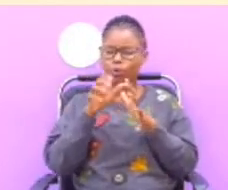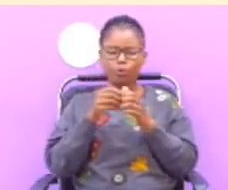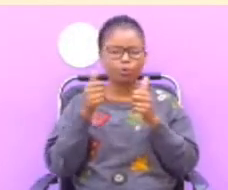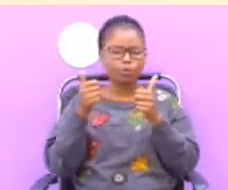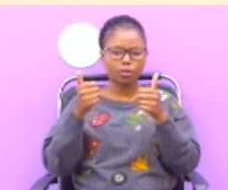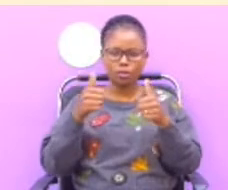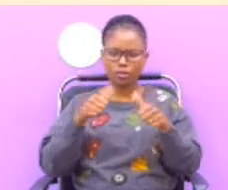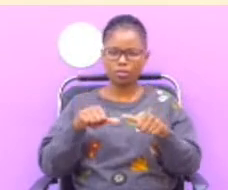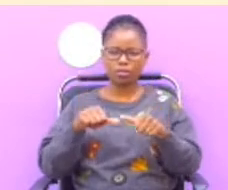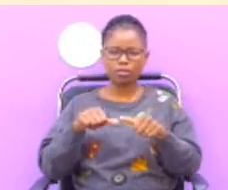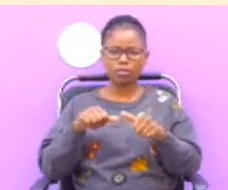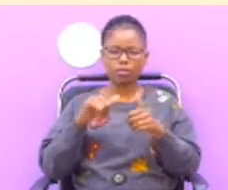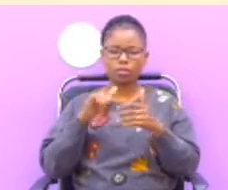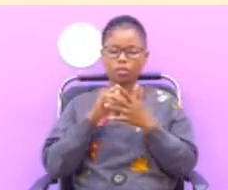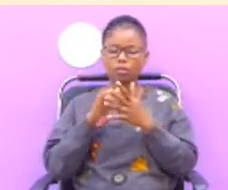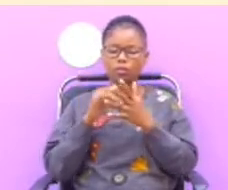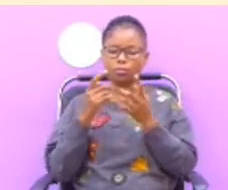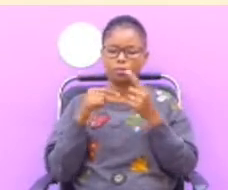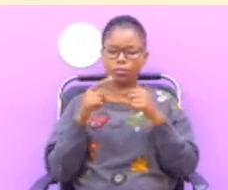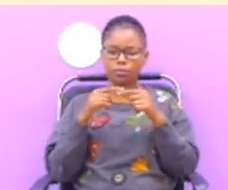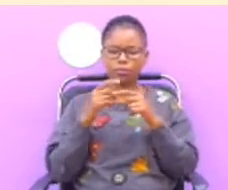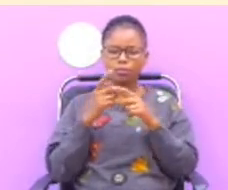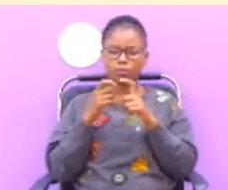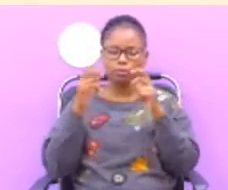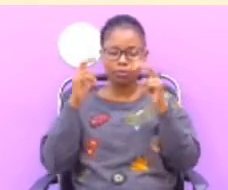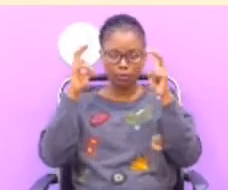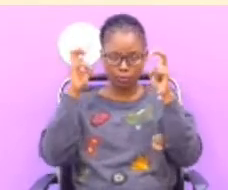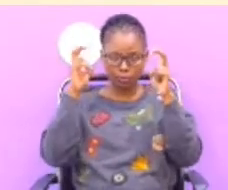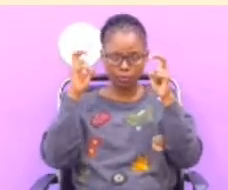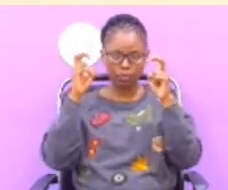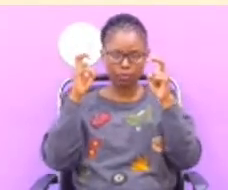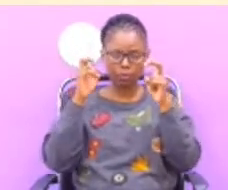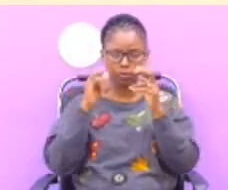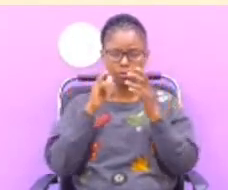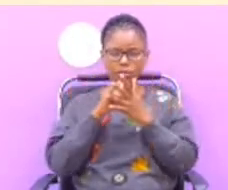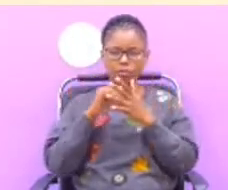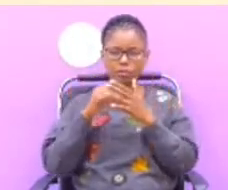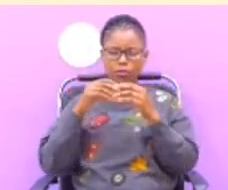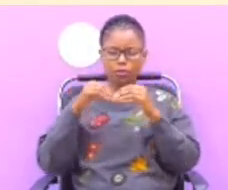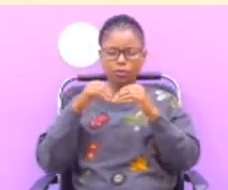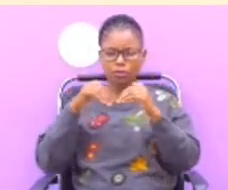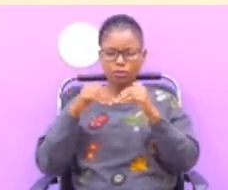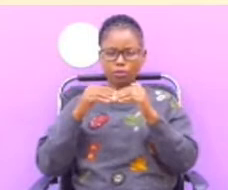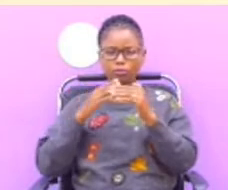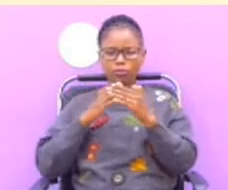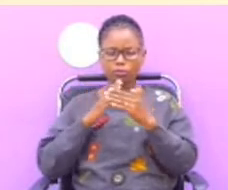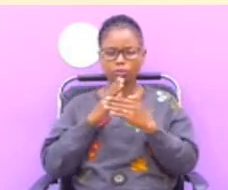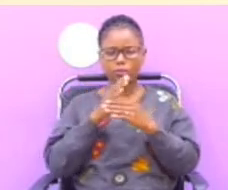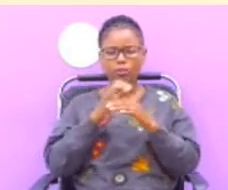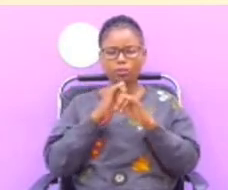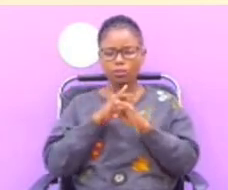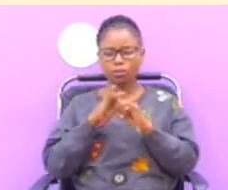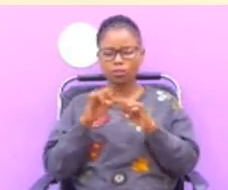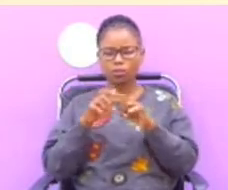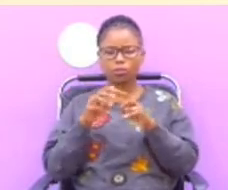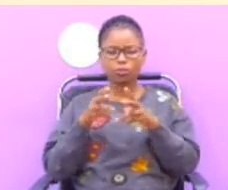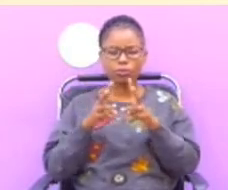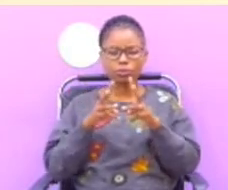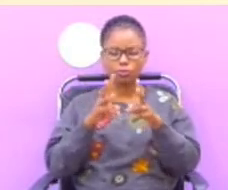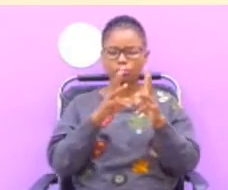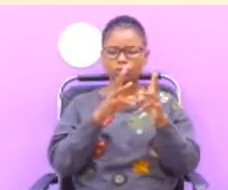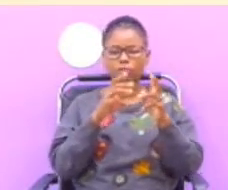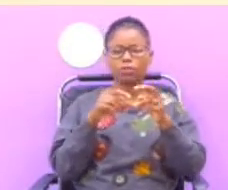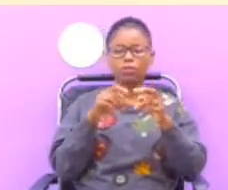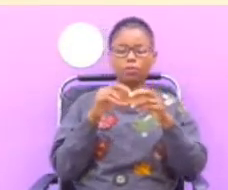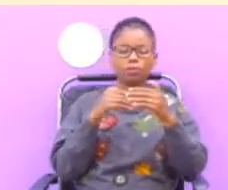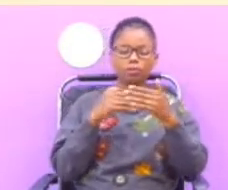wothe ũrarehwo nĩ ndaimono. Nĩgetha thingũre ngwatanĩro yaku na Ngai ĩtherere ta rũĩ. Ngai witũ arogũthinga mwanya